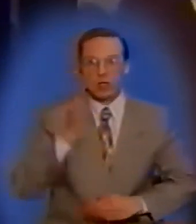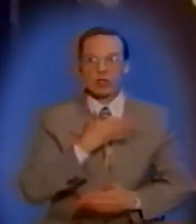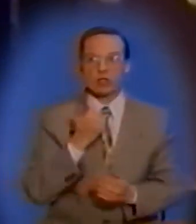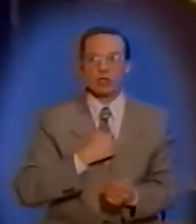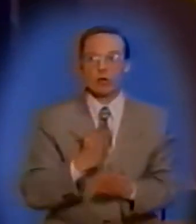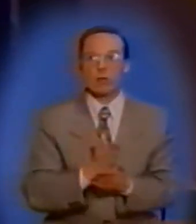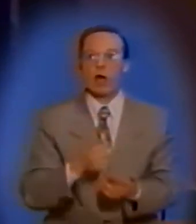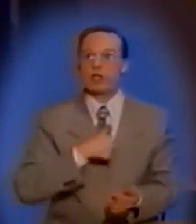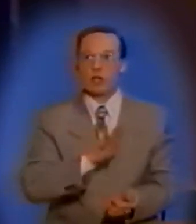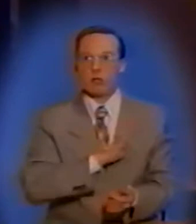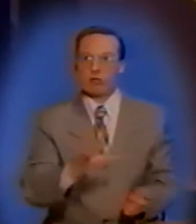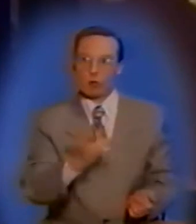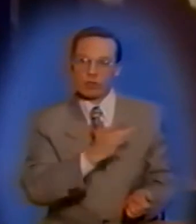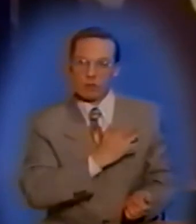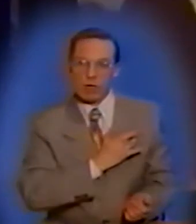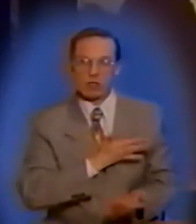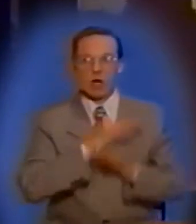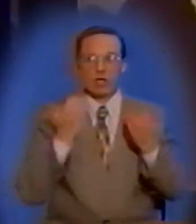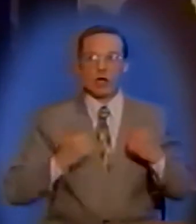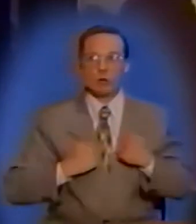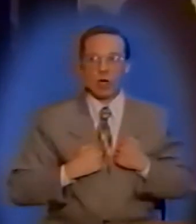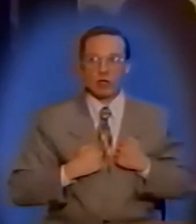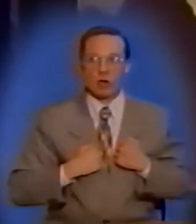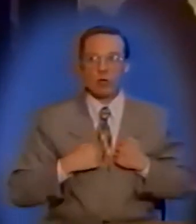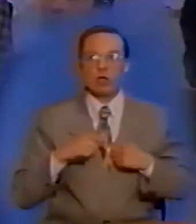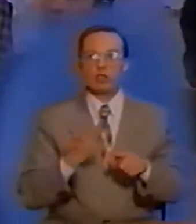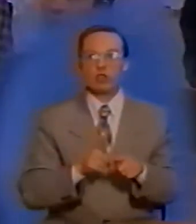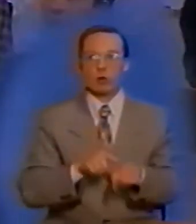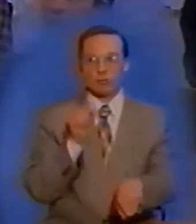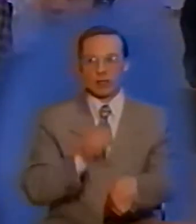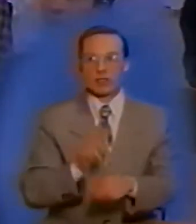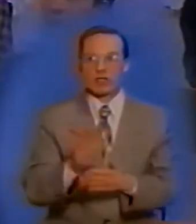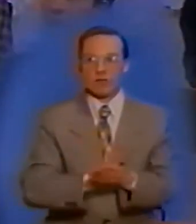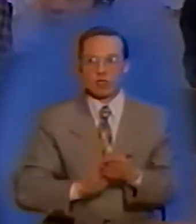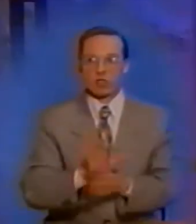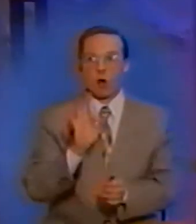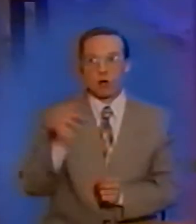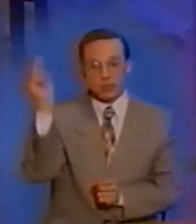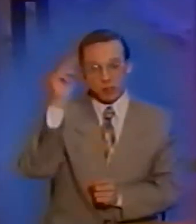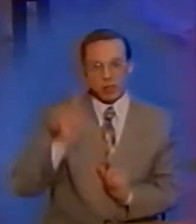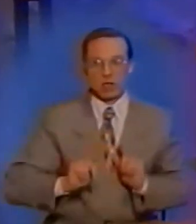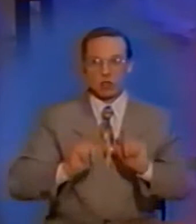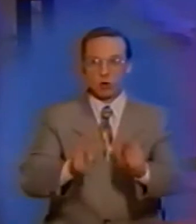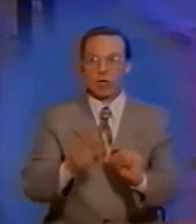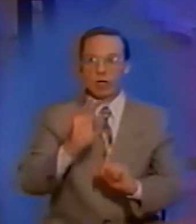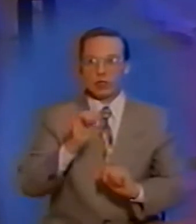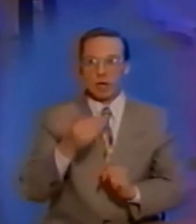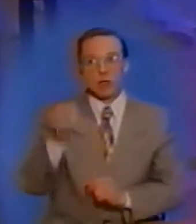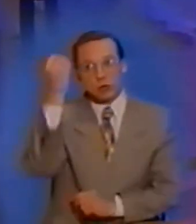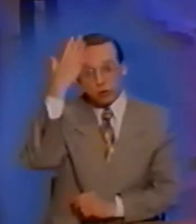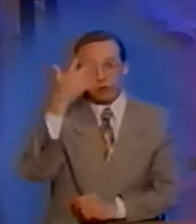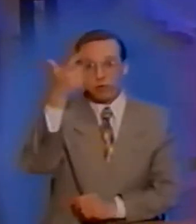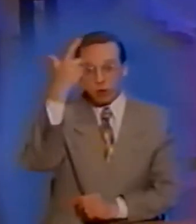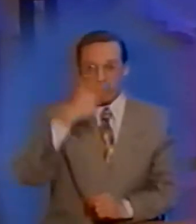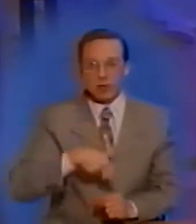Aš nebuvau įsimylėjęs, aš nebuvau, neturėjau šitos patirties visiškai. O į seminariją tu stojai tam, kad susivoktum